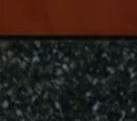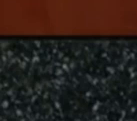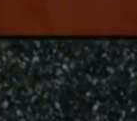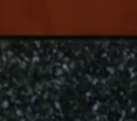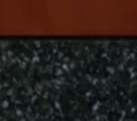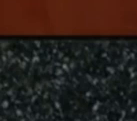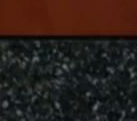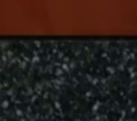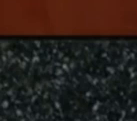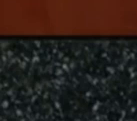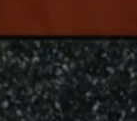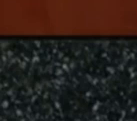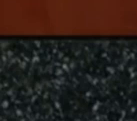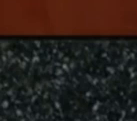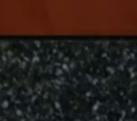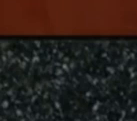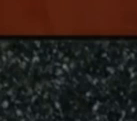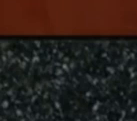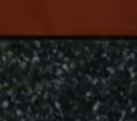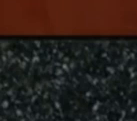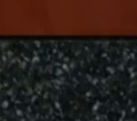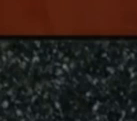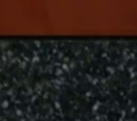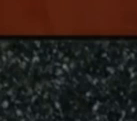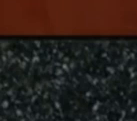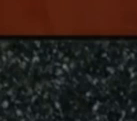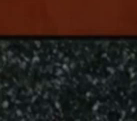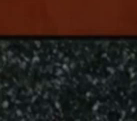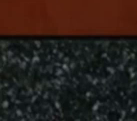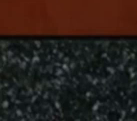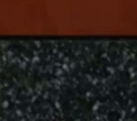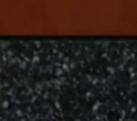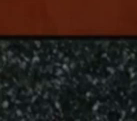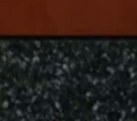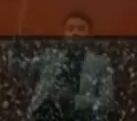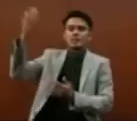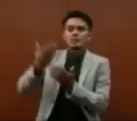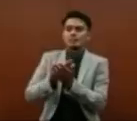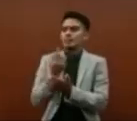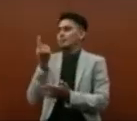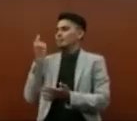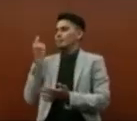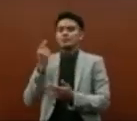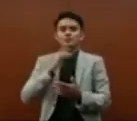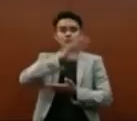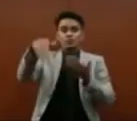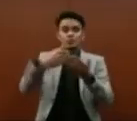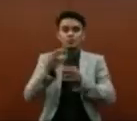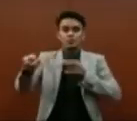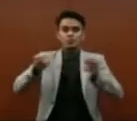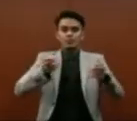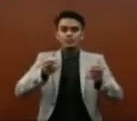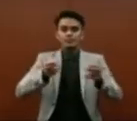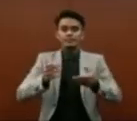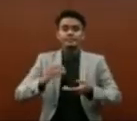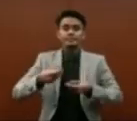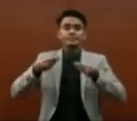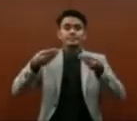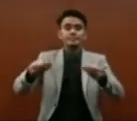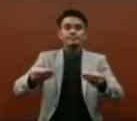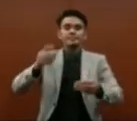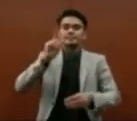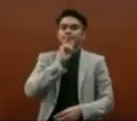penjagaan oleh Datuk menyesak dalam pemenangan belanjawan selama baru-baru ini sekali inisiatif yang ditawarkan di bawah rasa ini